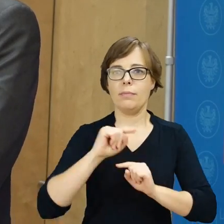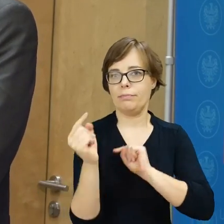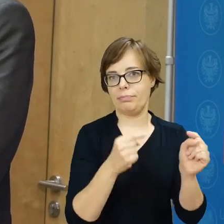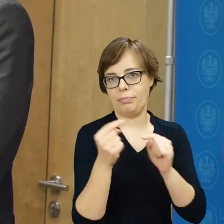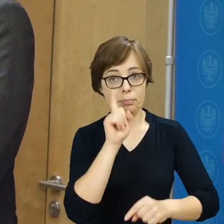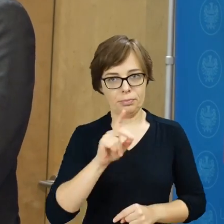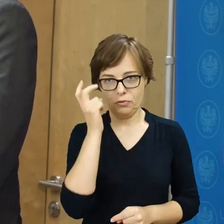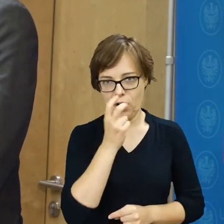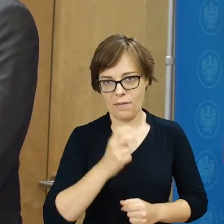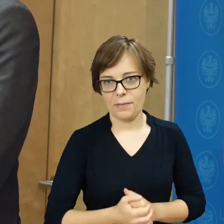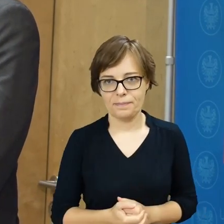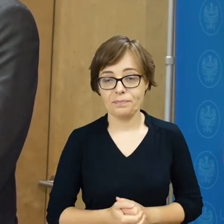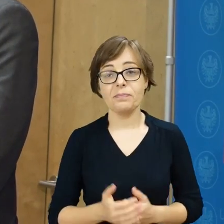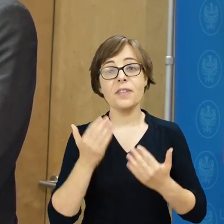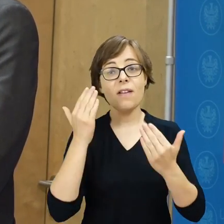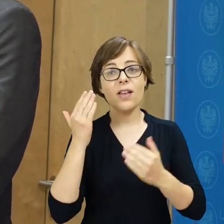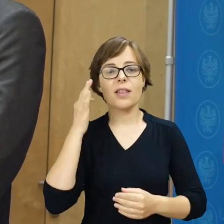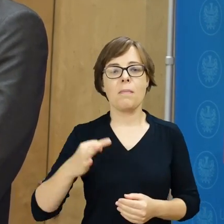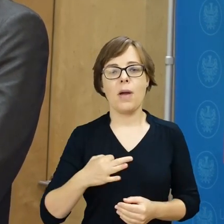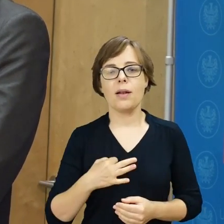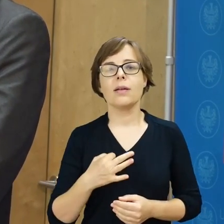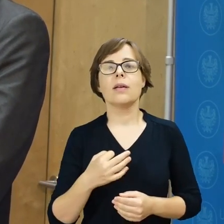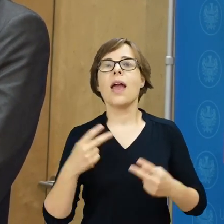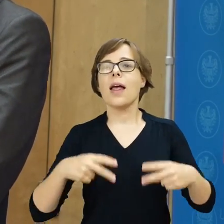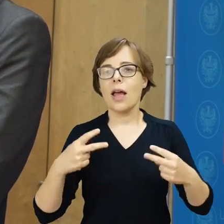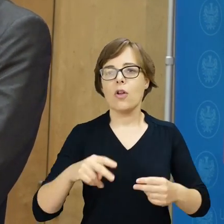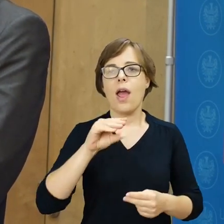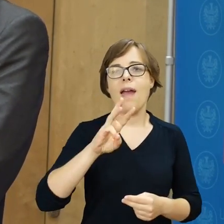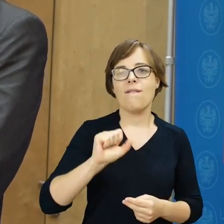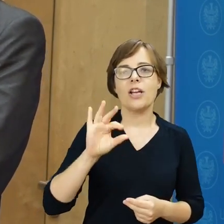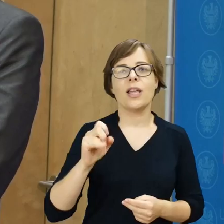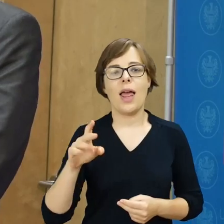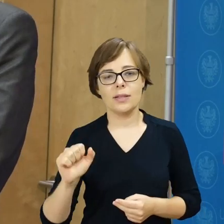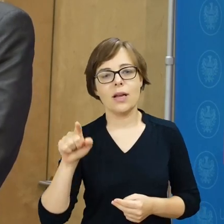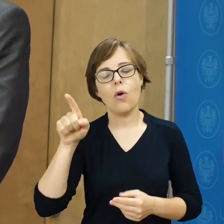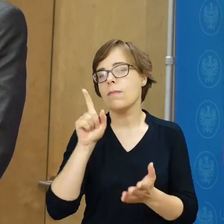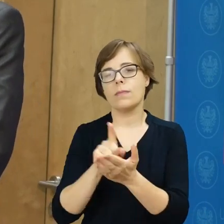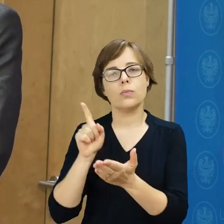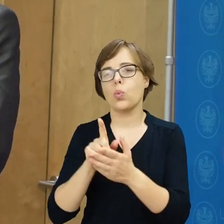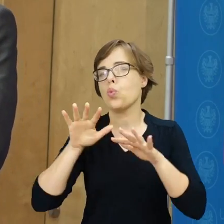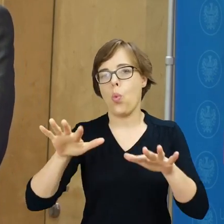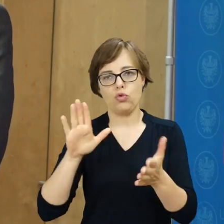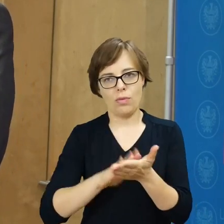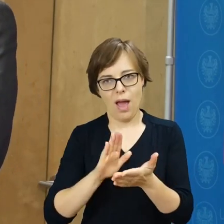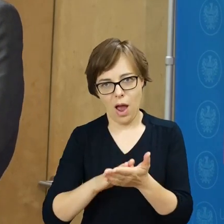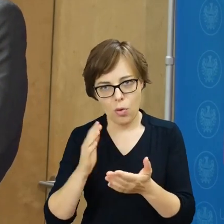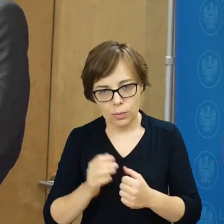dyskusji. Witam panią redaktor Ewę Siedlecką, laureatkę wielu nagród i myślę, że to